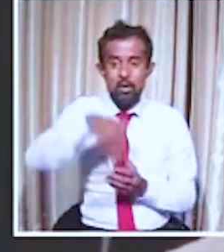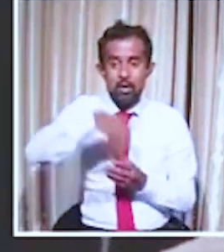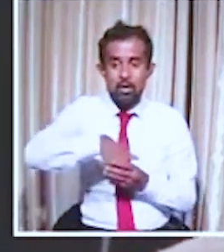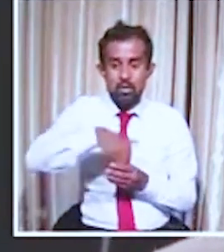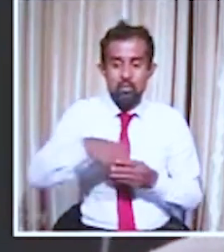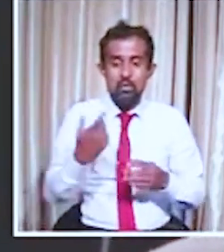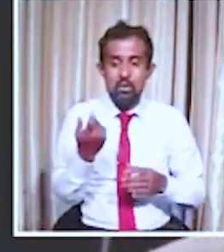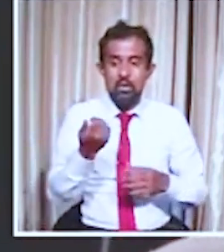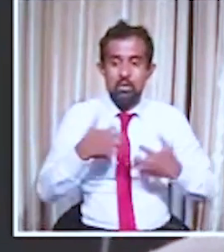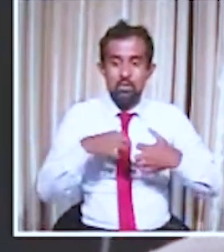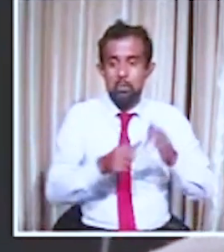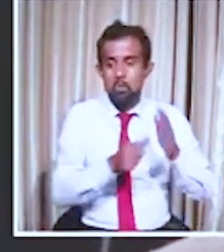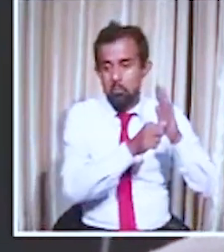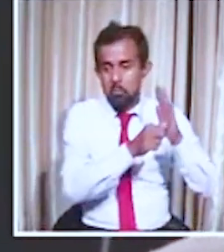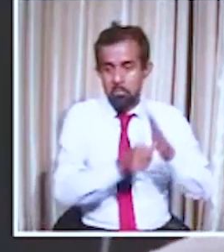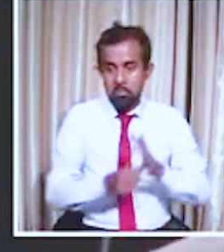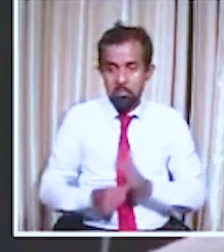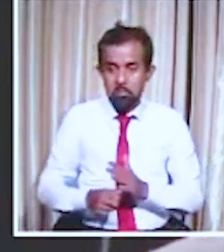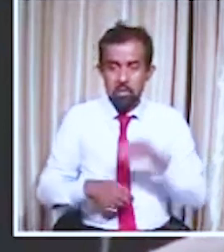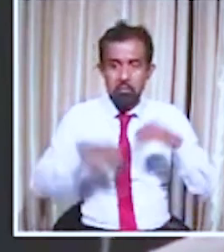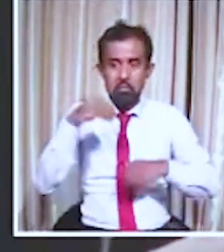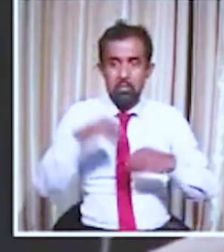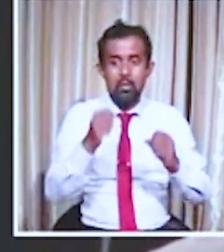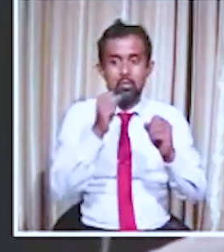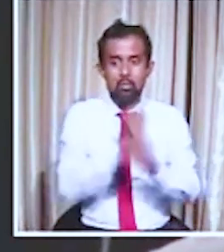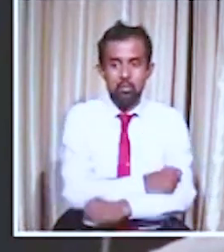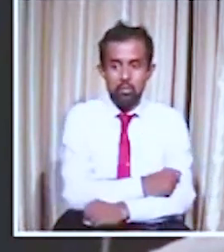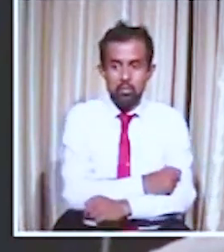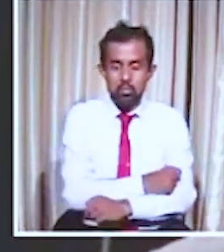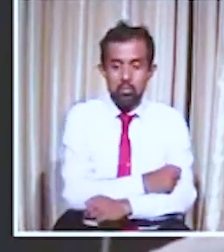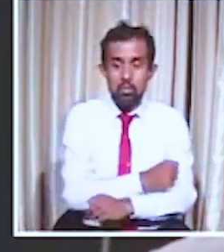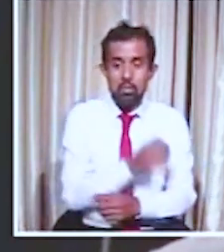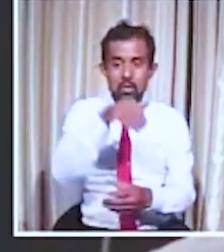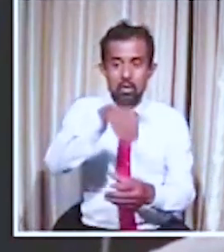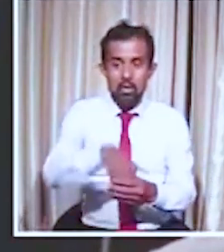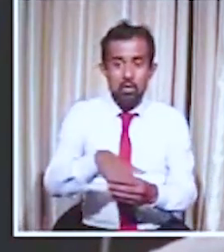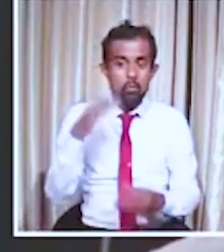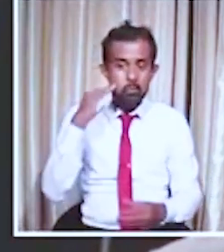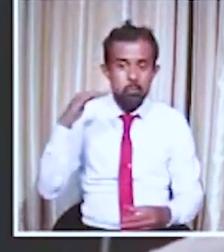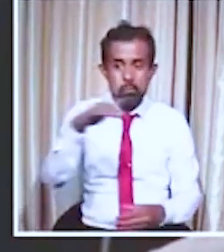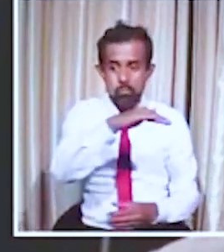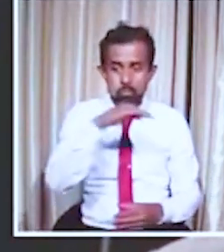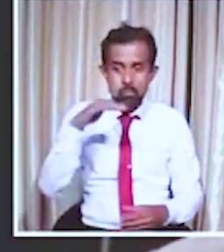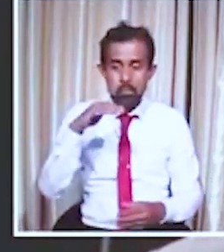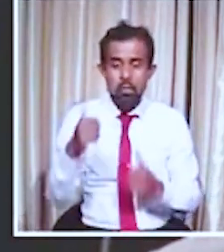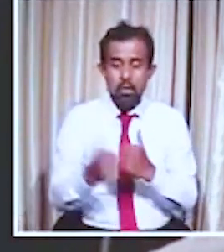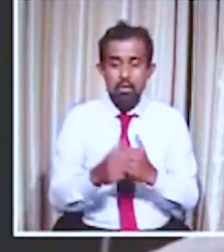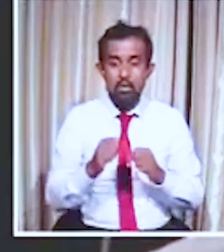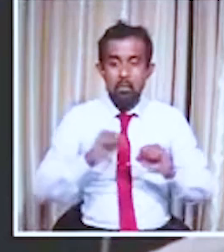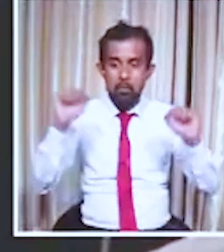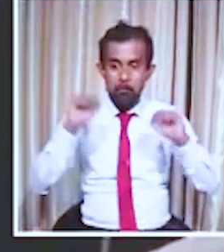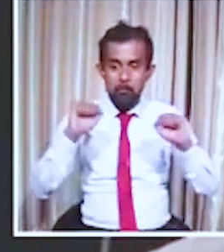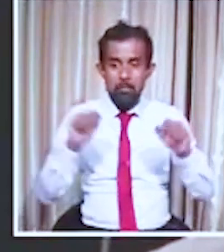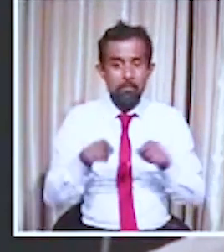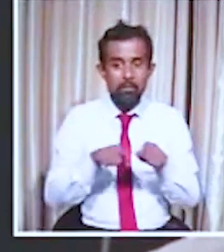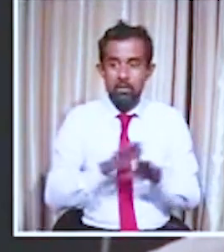என்பதும், ஒரு அரசியல் ஸ்திரத்தன்மை என்பதும், அதன் மூலமாக உருவான மக்கள் போராட்டம் என்பதும் குறைத்து மதிப்பிடக்கூடிய ஒரு விடயம் அல்ல. எமது